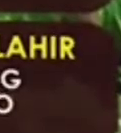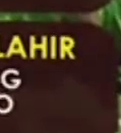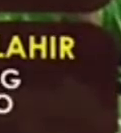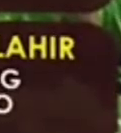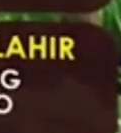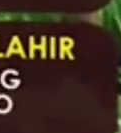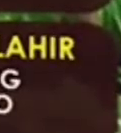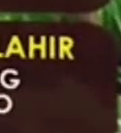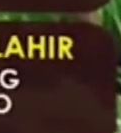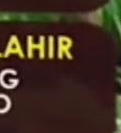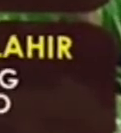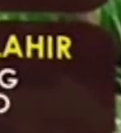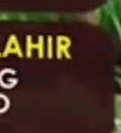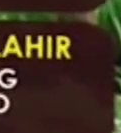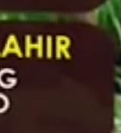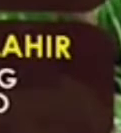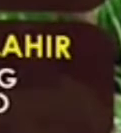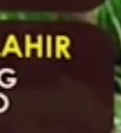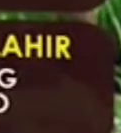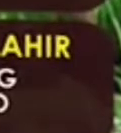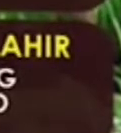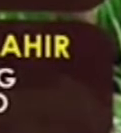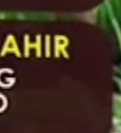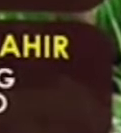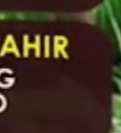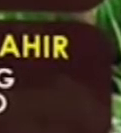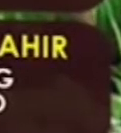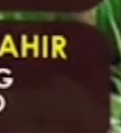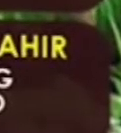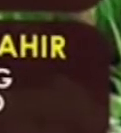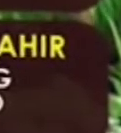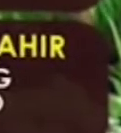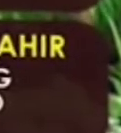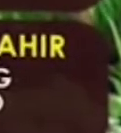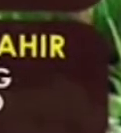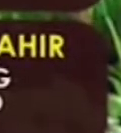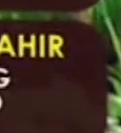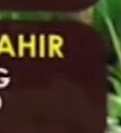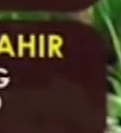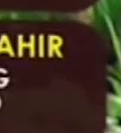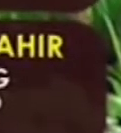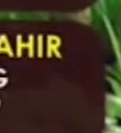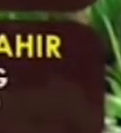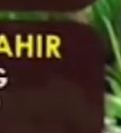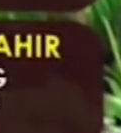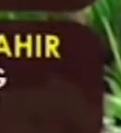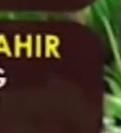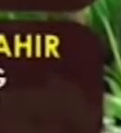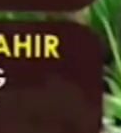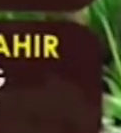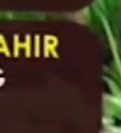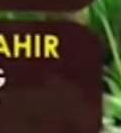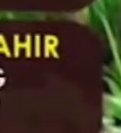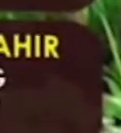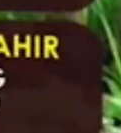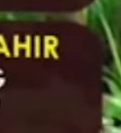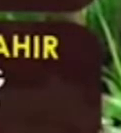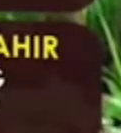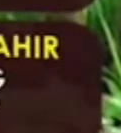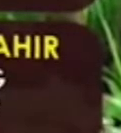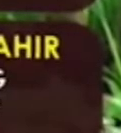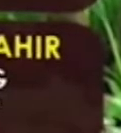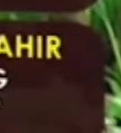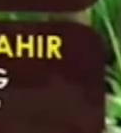lahir, dikarenakan mereka belum memiliki daya tahan tubuh yang sempurna, dan tentunya ada individu dengan autoimun atau memiliki